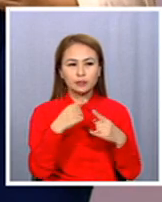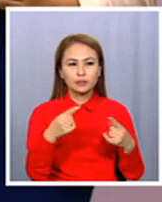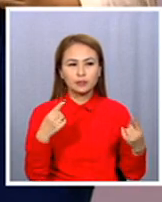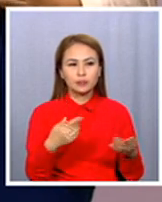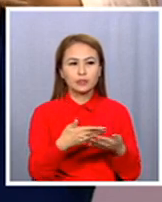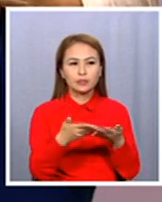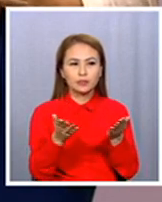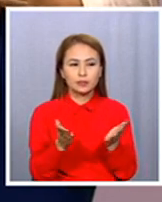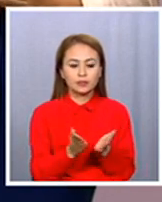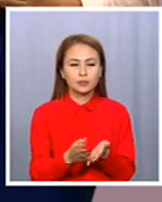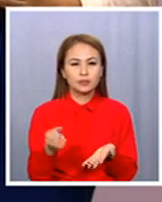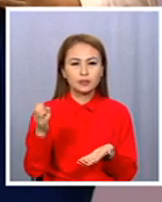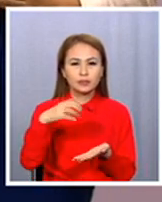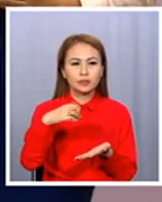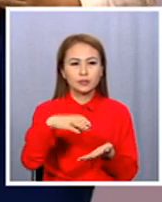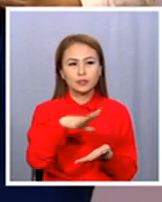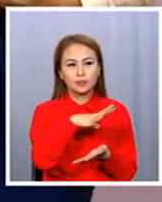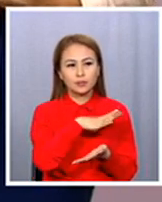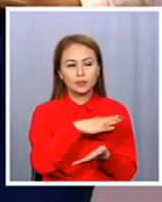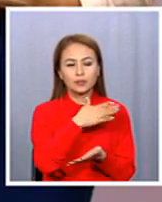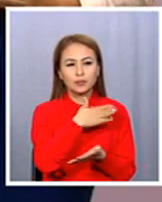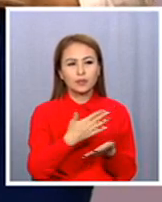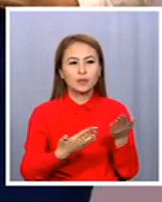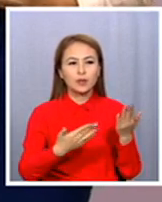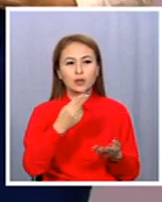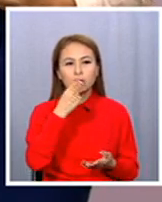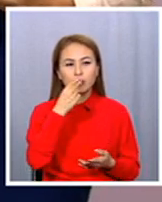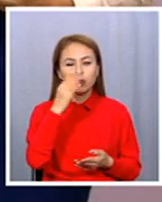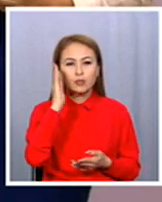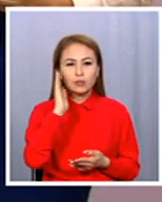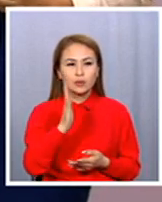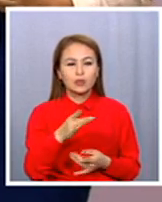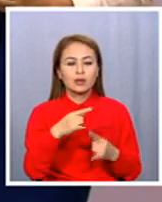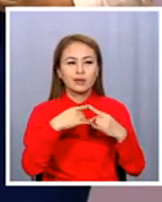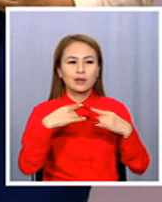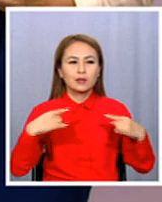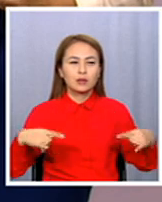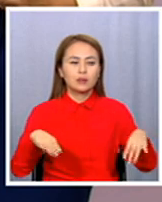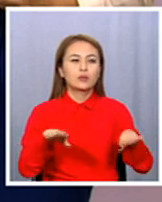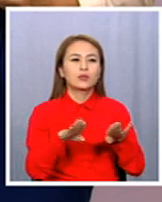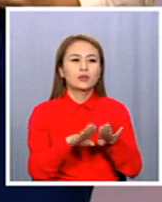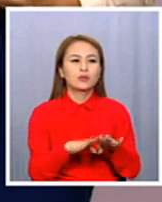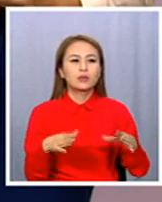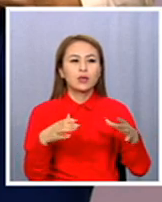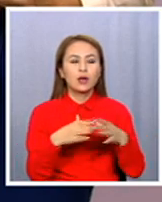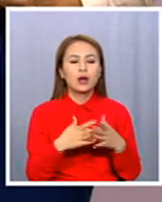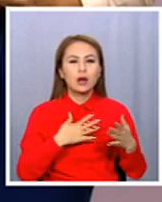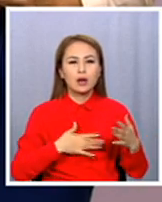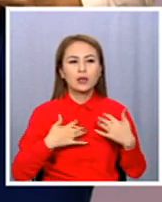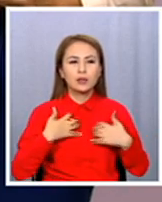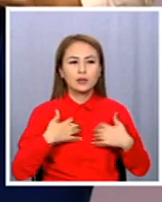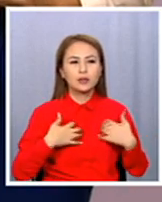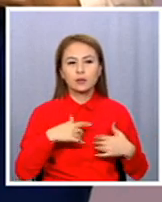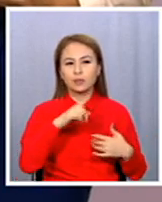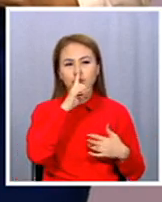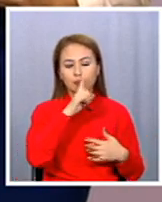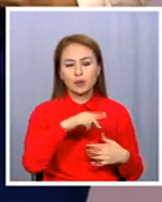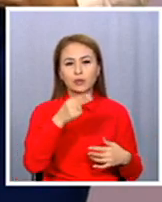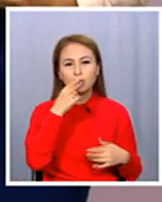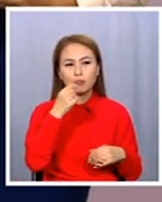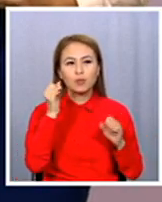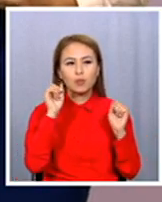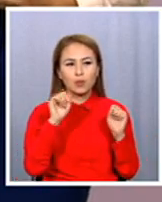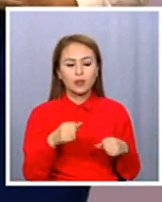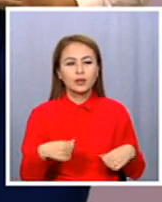ыдыстарға салынған. Егер біз тамақтанатын болсақ, дастархан үстінде отырып, асықпай тамақтана аламыз. Ал